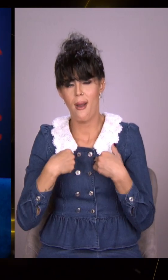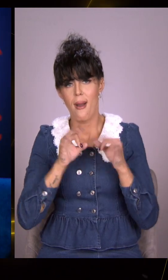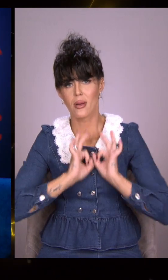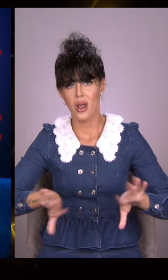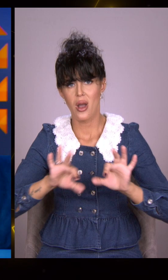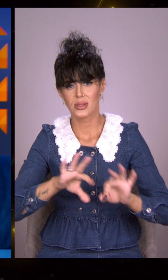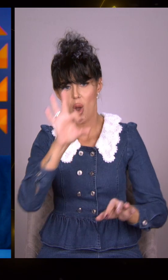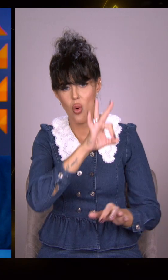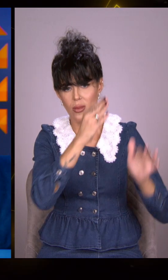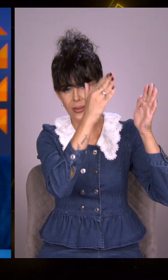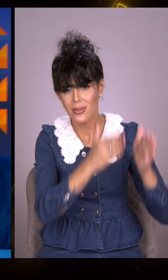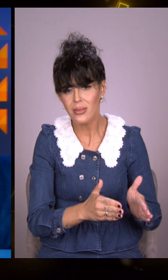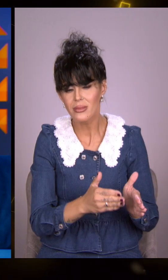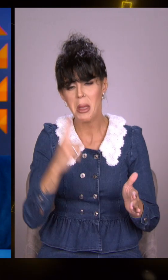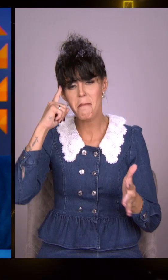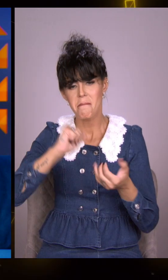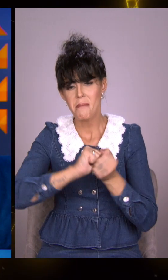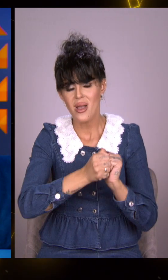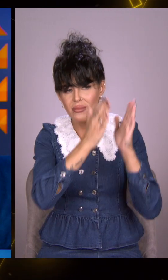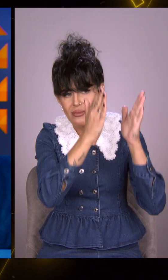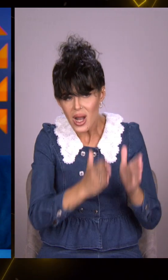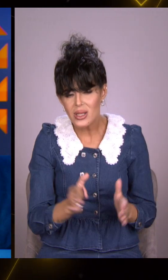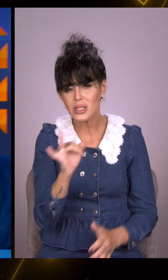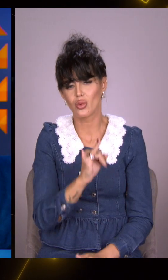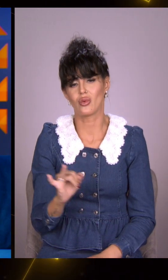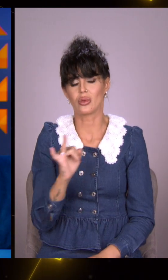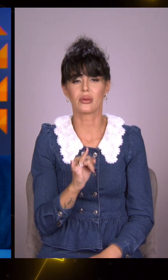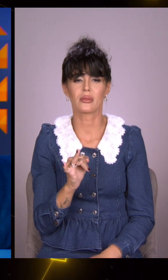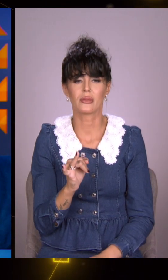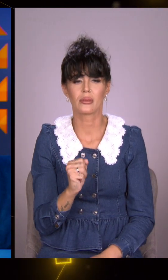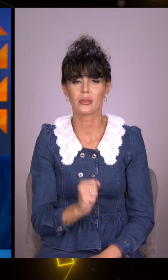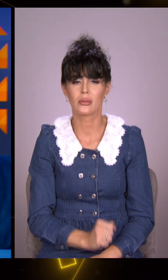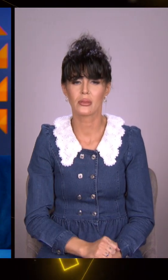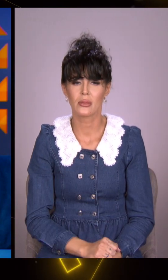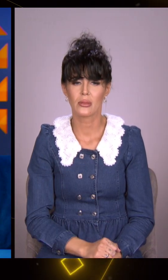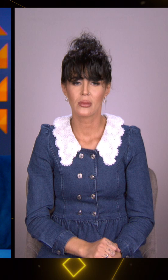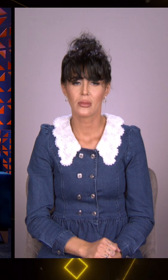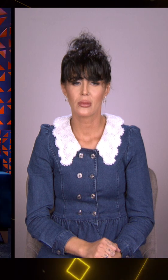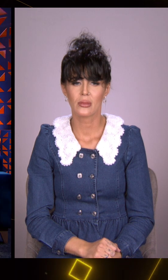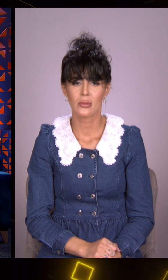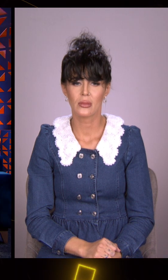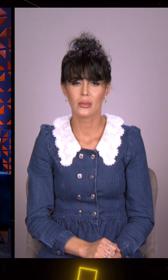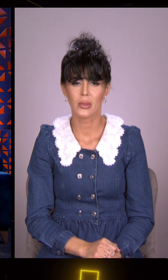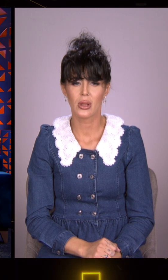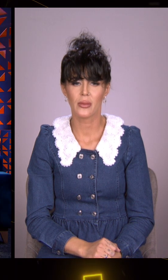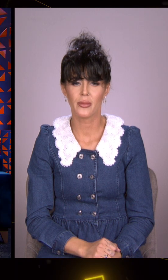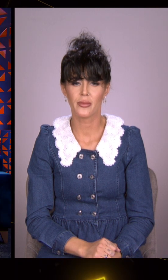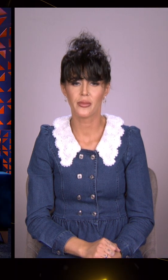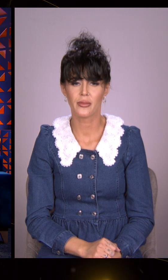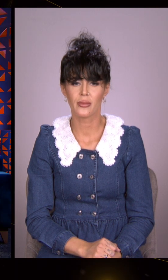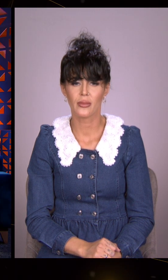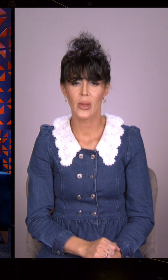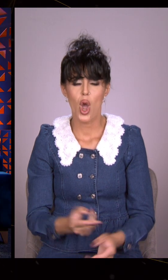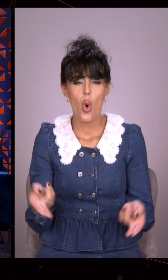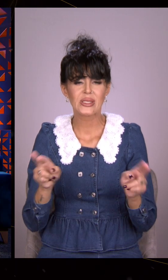так. Я знаю, що залишилася одна жива згадка. Так. Да. Від вашого брата.